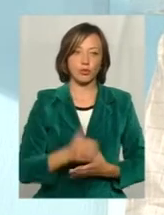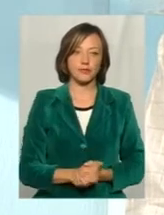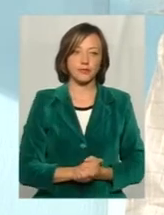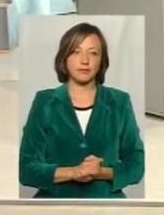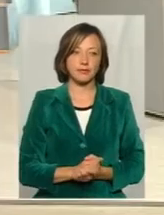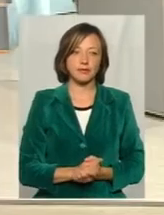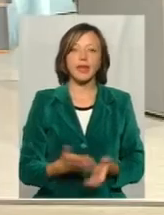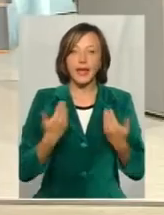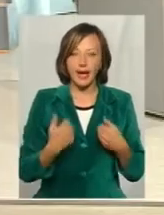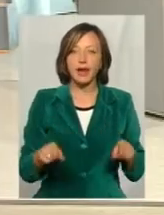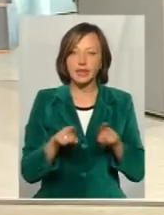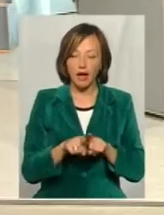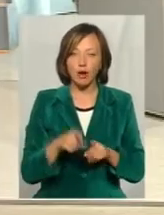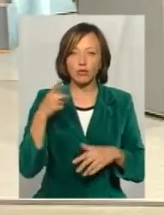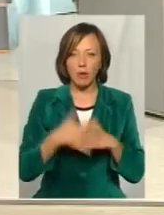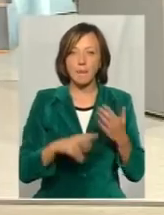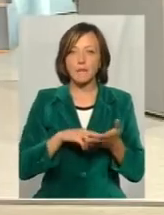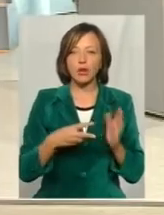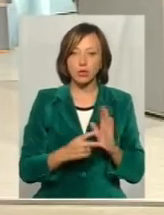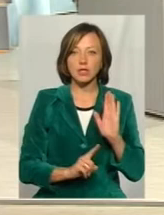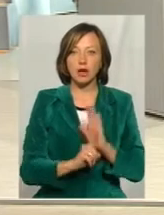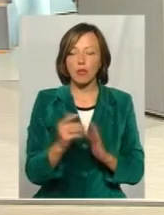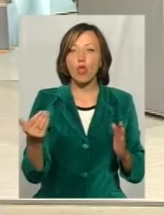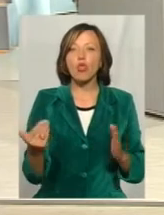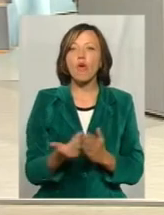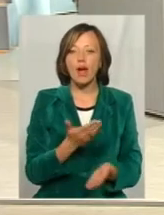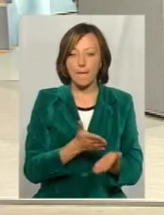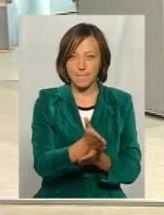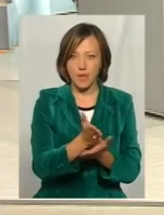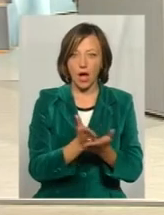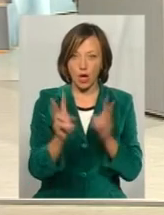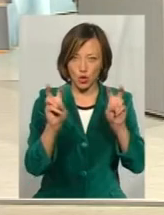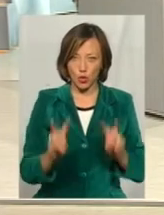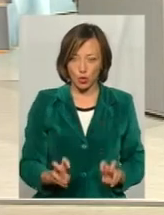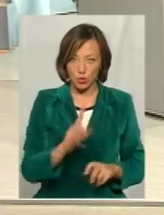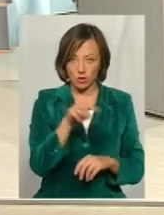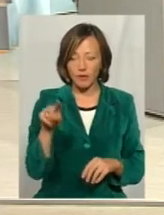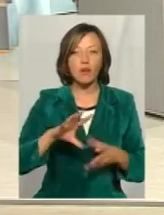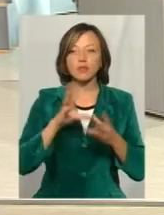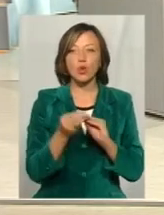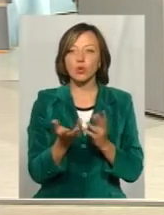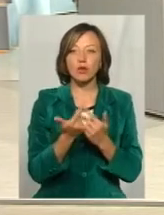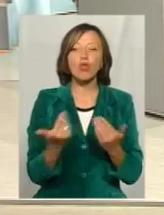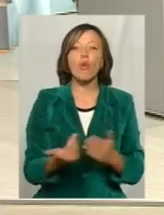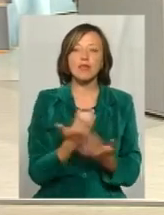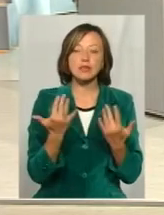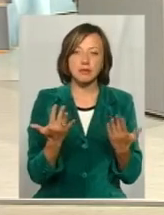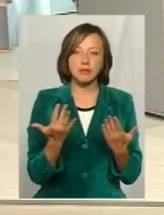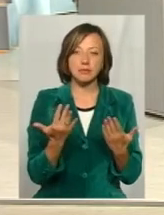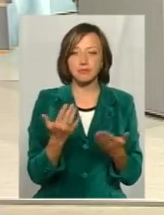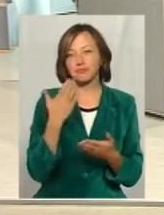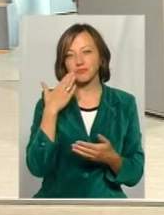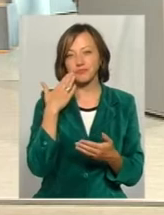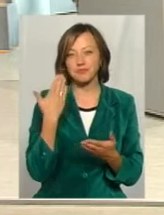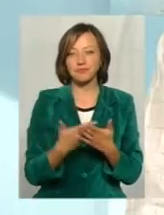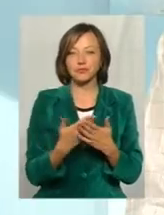Тобто, я так розумію, що планується запуск нових маршрутів. Так. Тобто, скільки їх всього не рахували, так зараз по пам'яті не згадаю. Ну, орієнтовно